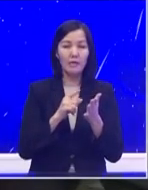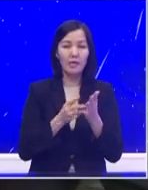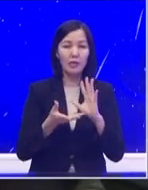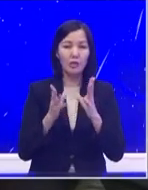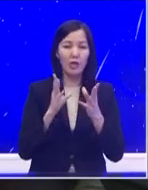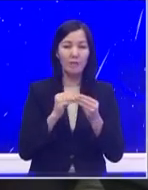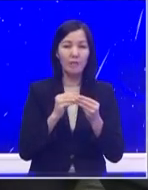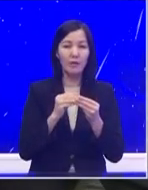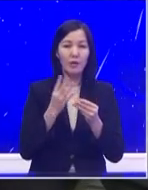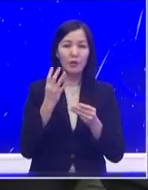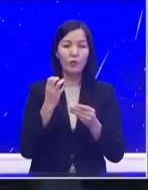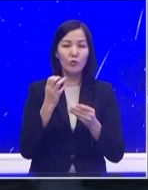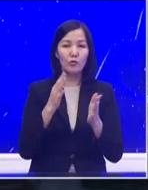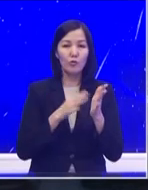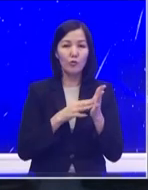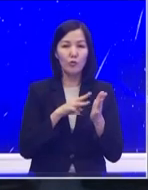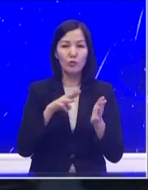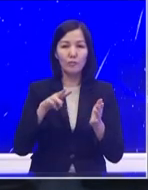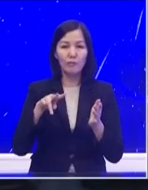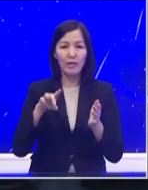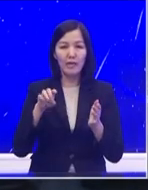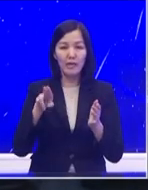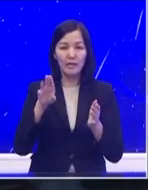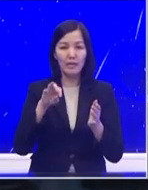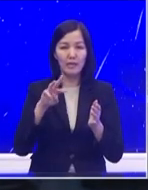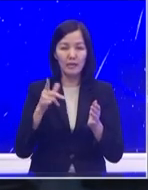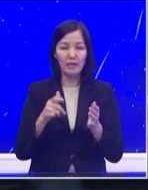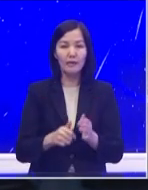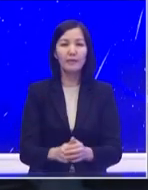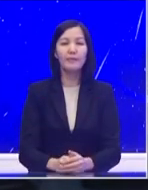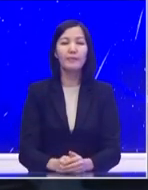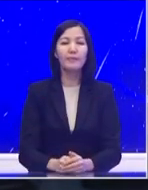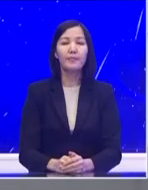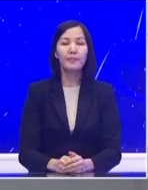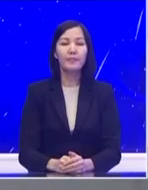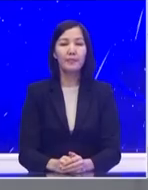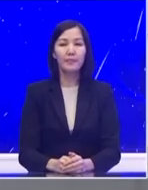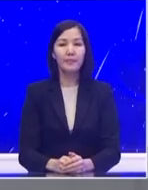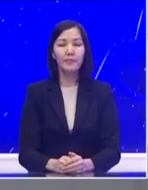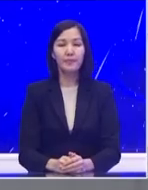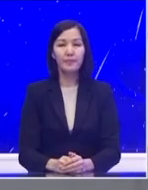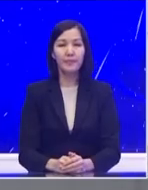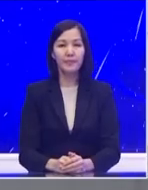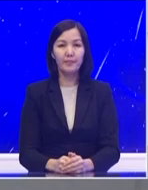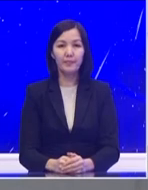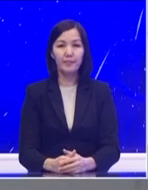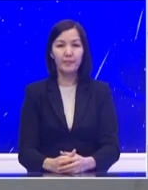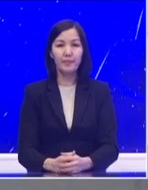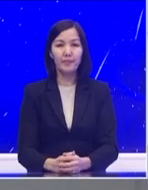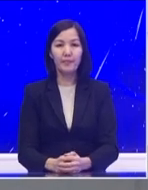жалпы көлемі 409 миллиард теңге. Алмат Хамид, Гүлназ Мұстафа, Қайрат Қастұрғанов, Жетісу